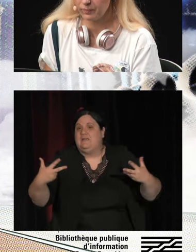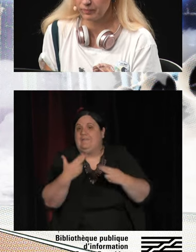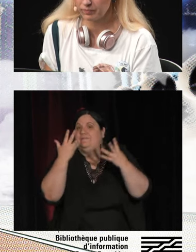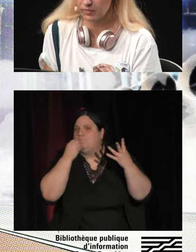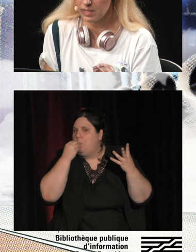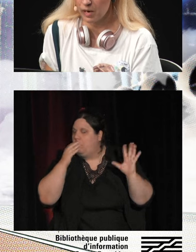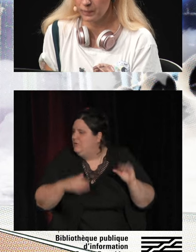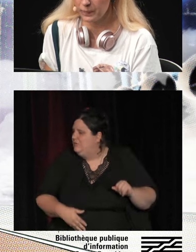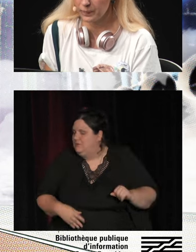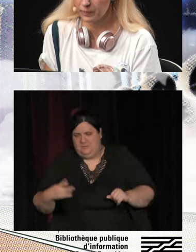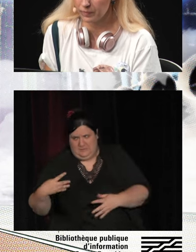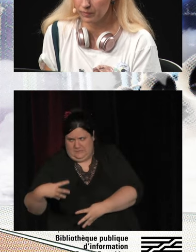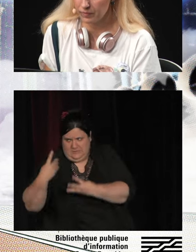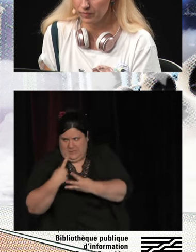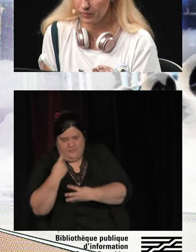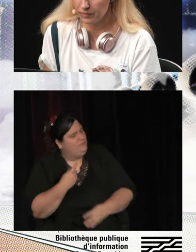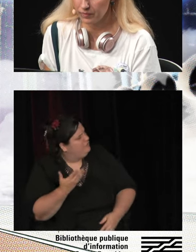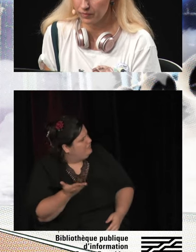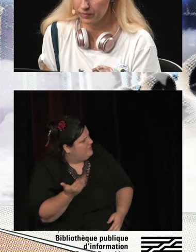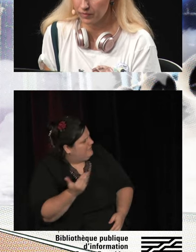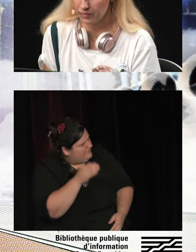Oui, dis-moi.